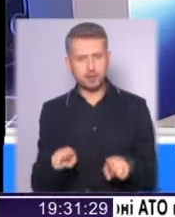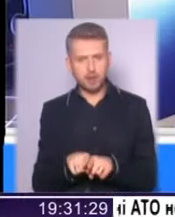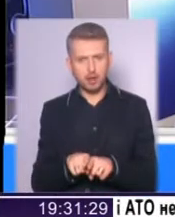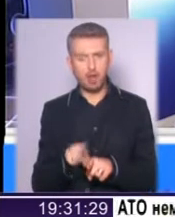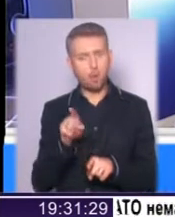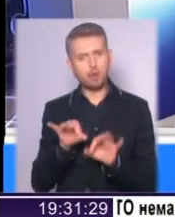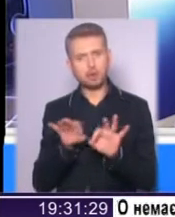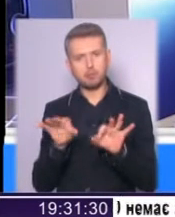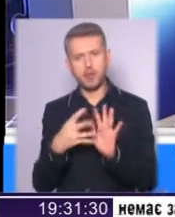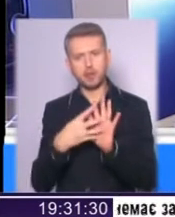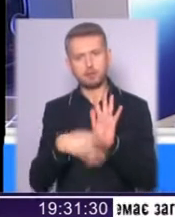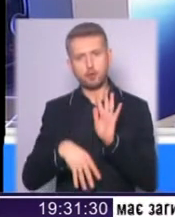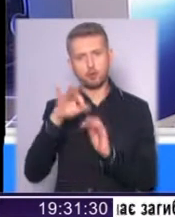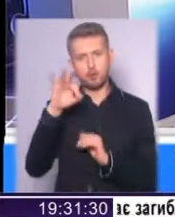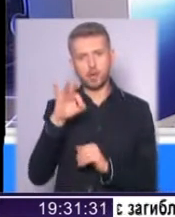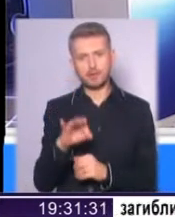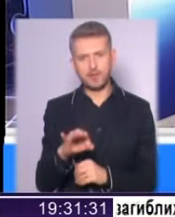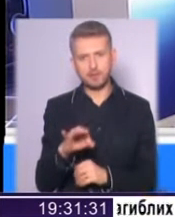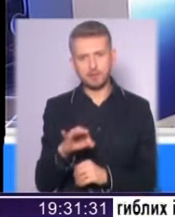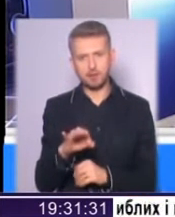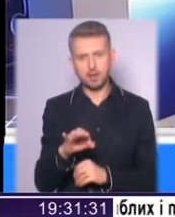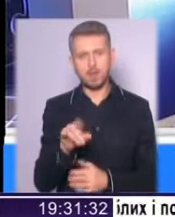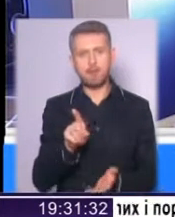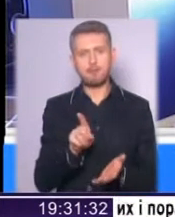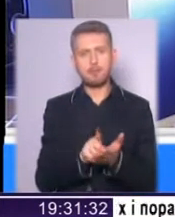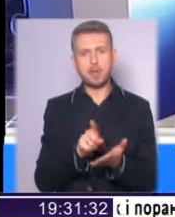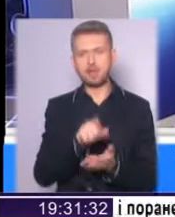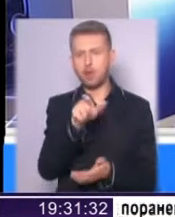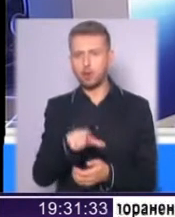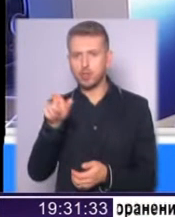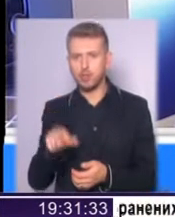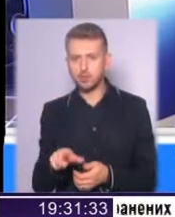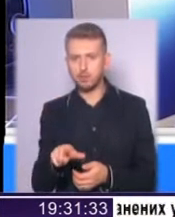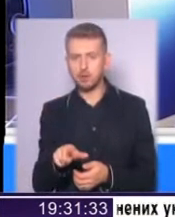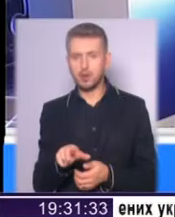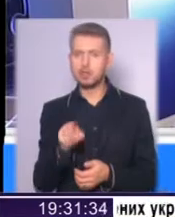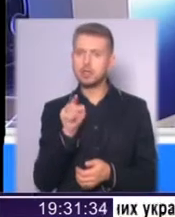год уменьшает пенсию, ну, уменьшает